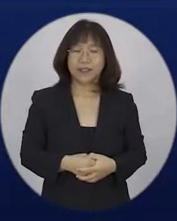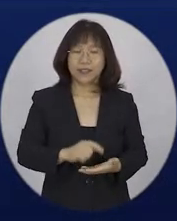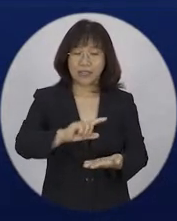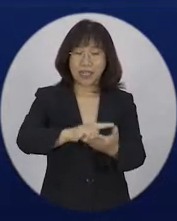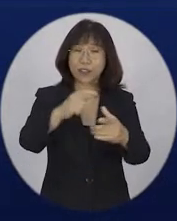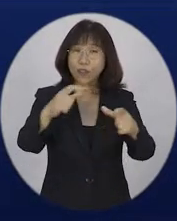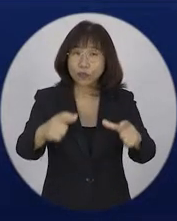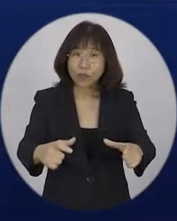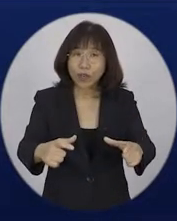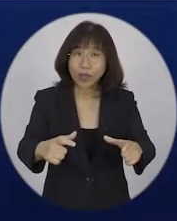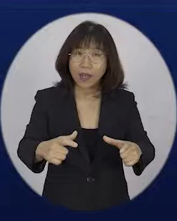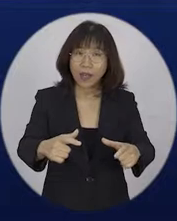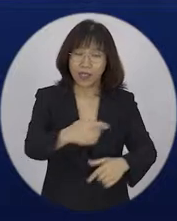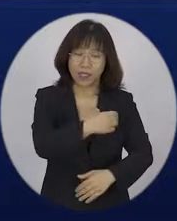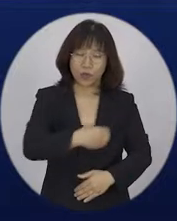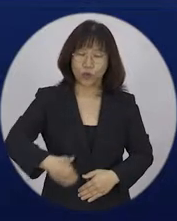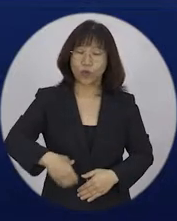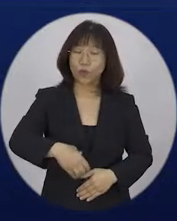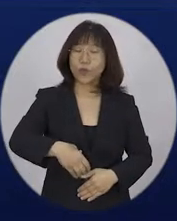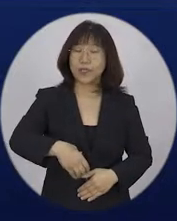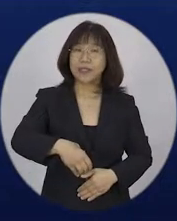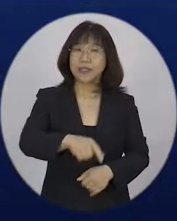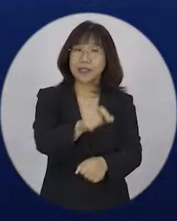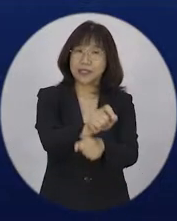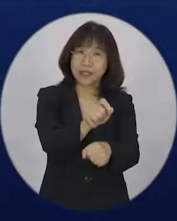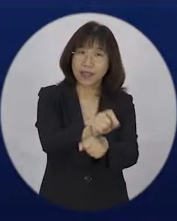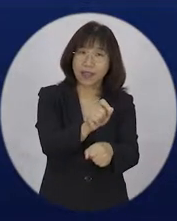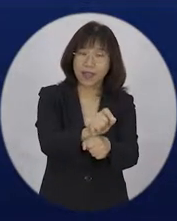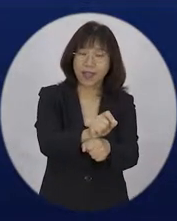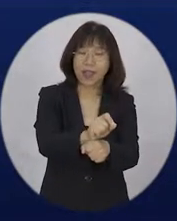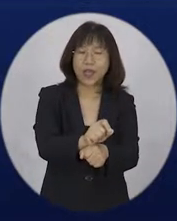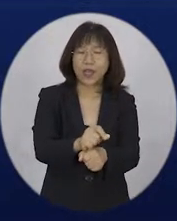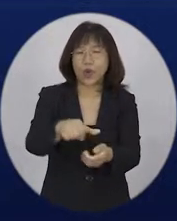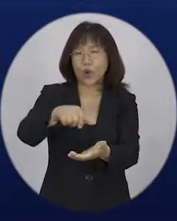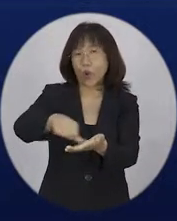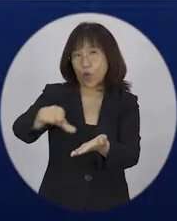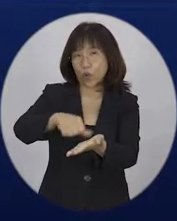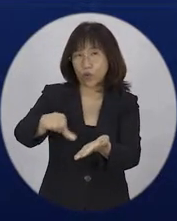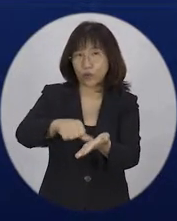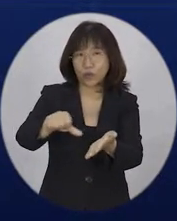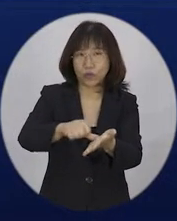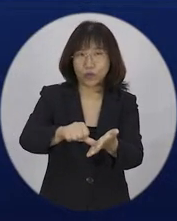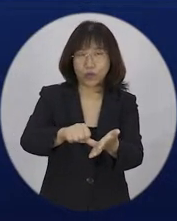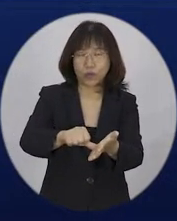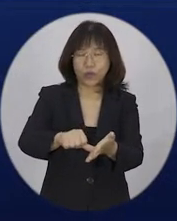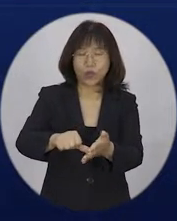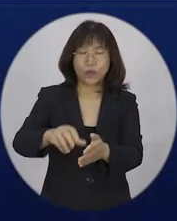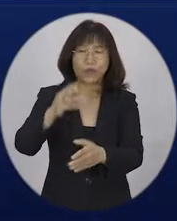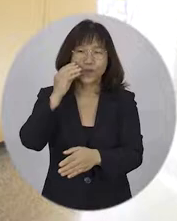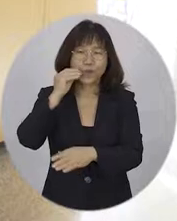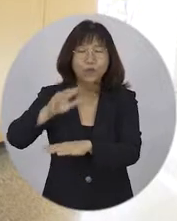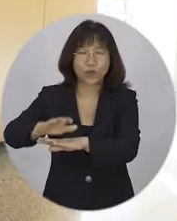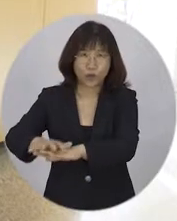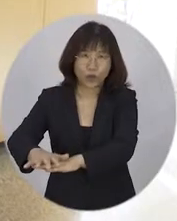주민센터에 저렴한 비용으로 공구를 빌려 쓸 수 있는 공구도서관을 설치해 운영합니다.